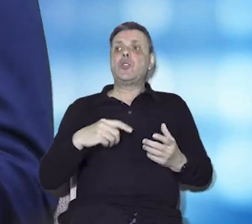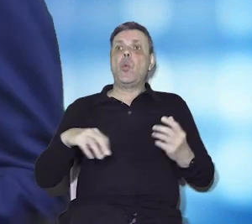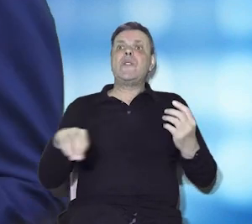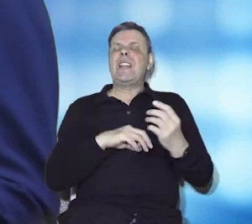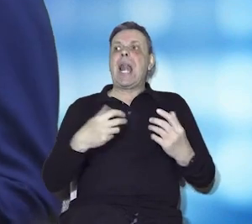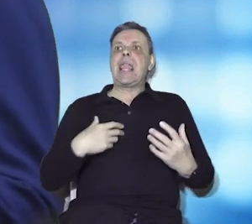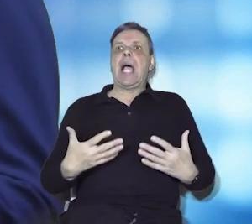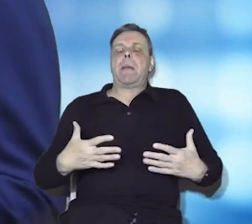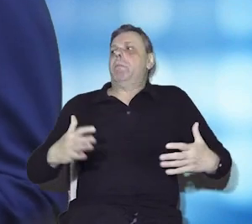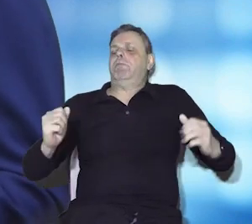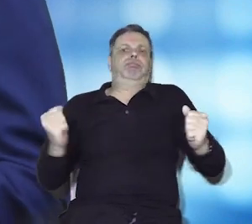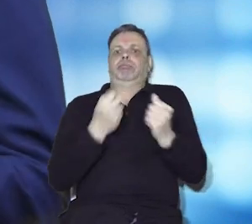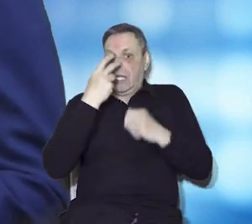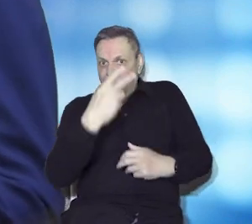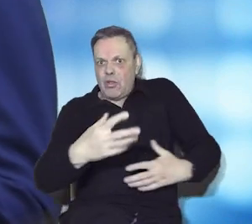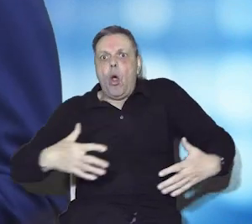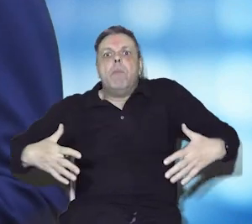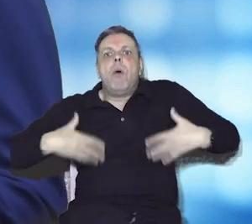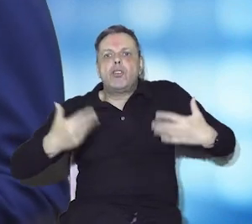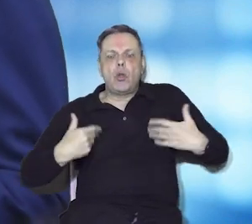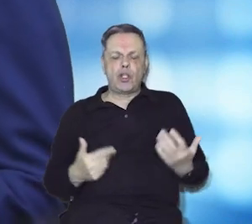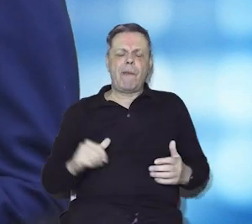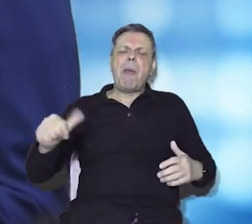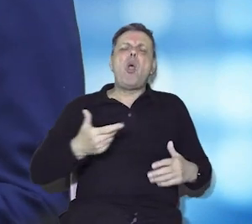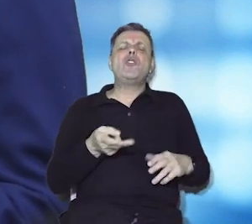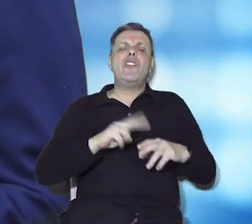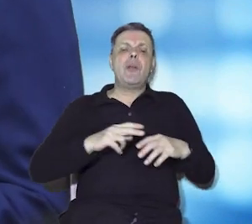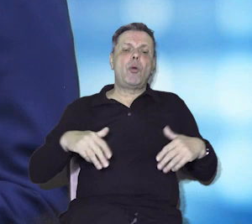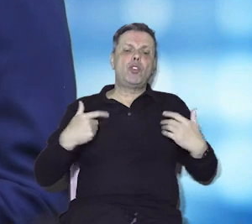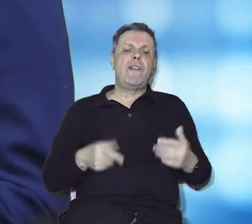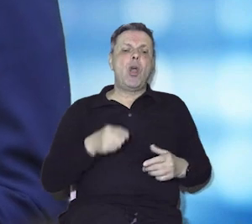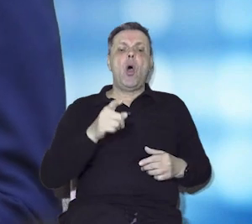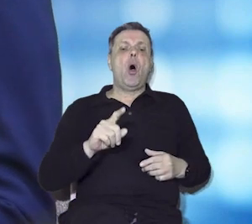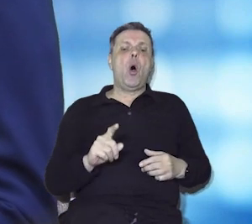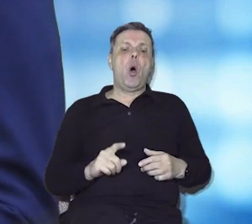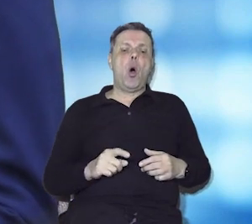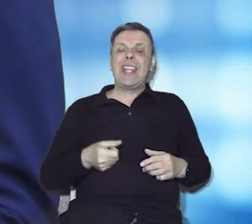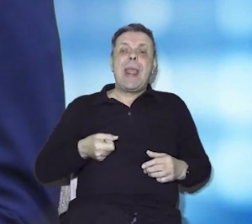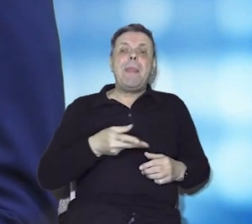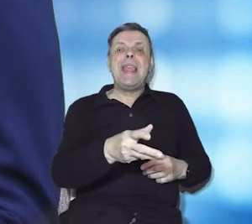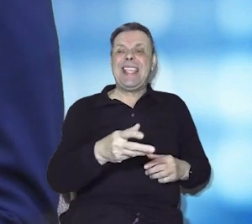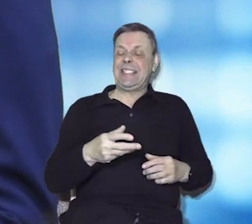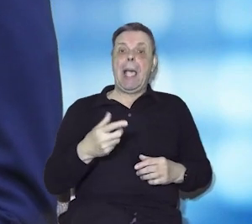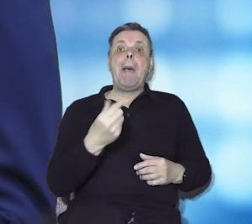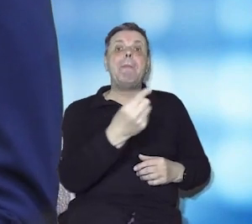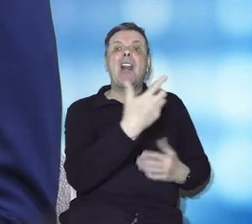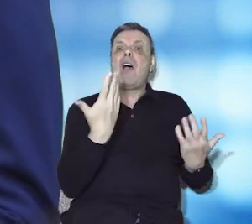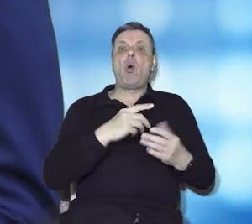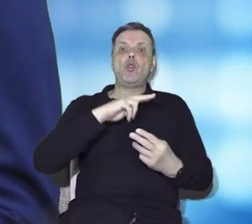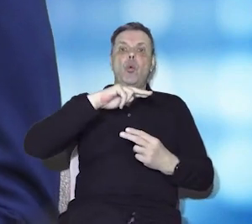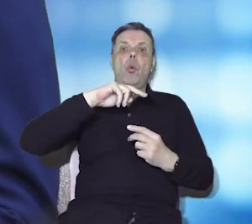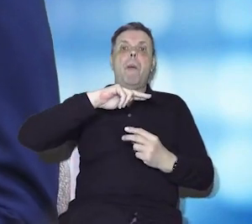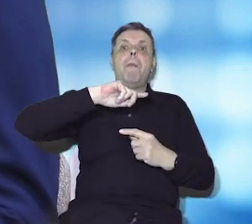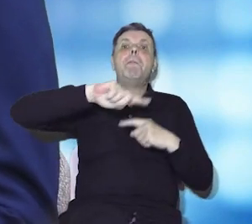ostao oduševljen kad sam ih vidio, a još više me oduševio onaj niz parova koji su plesali.